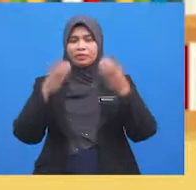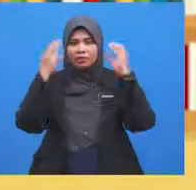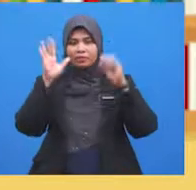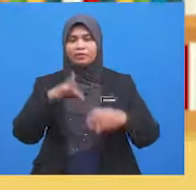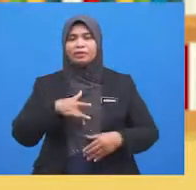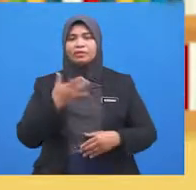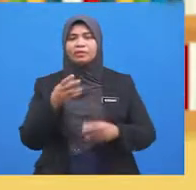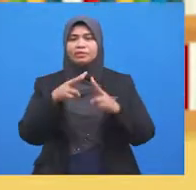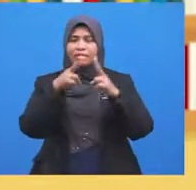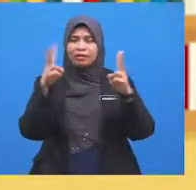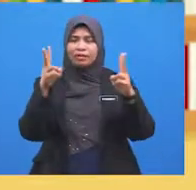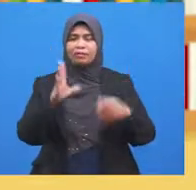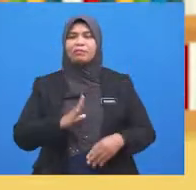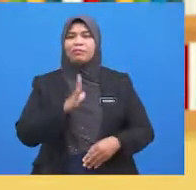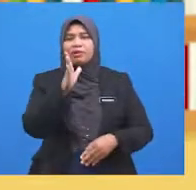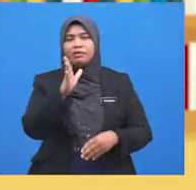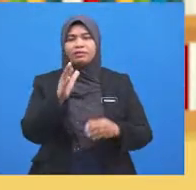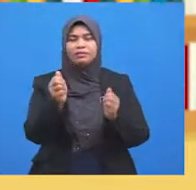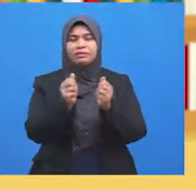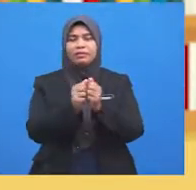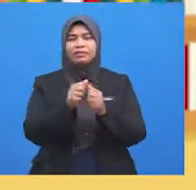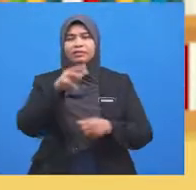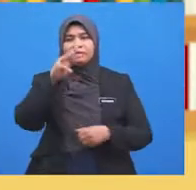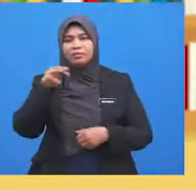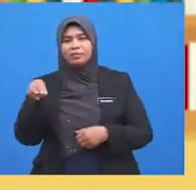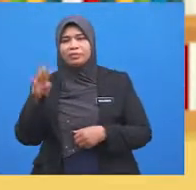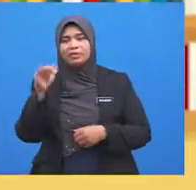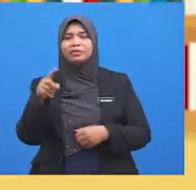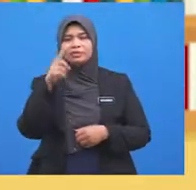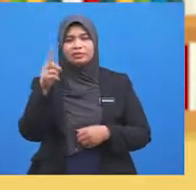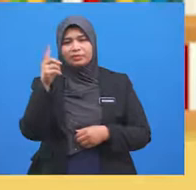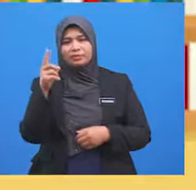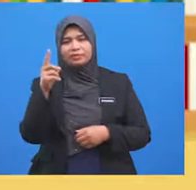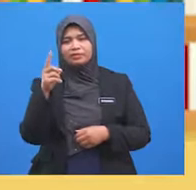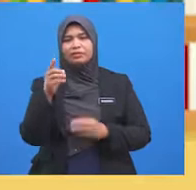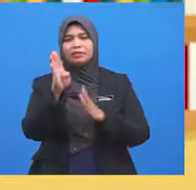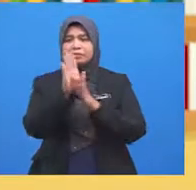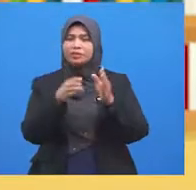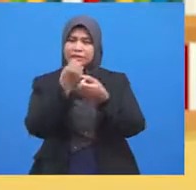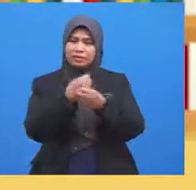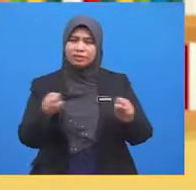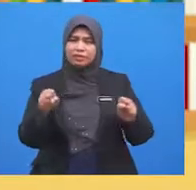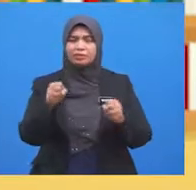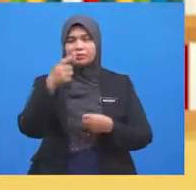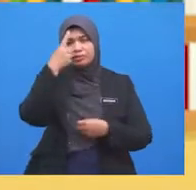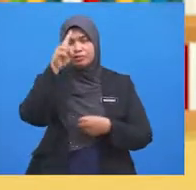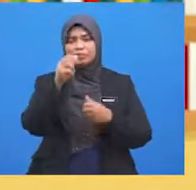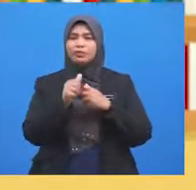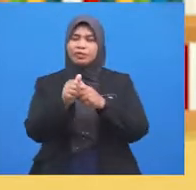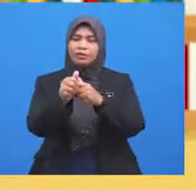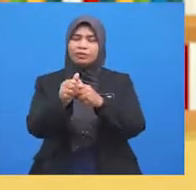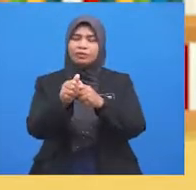berasa sangat bangga dengan murid-murid yang sentiasa bersedia untuk